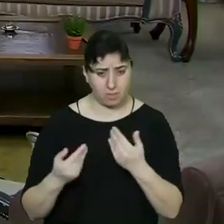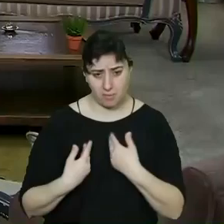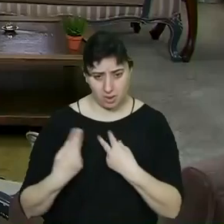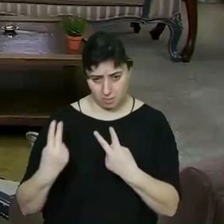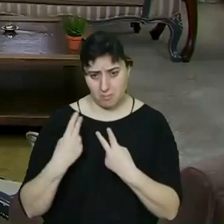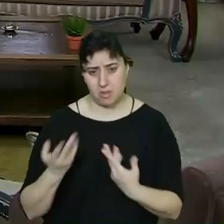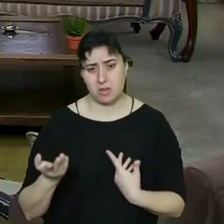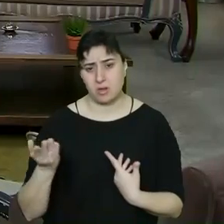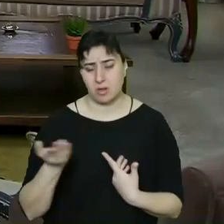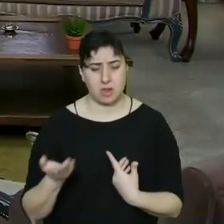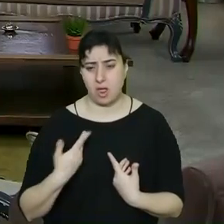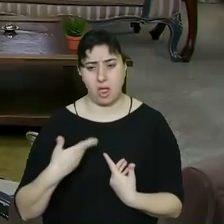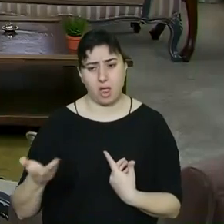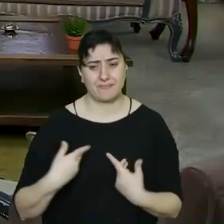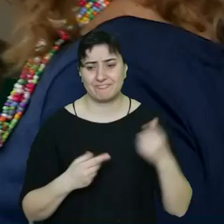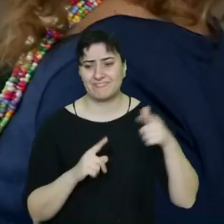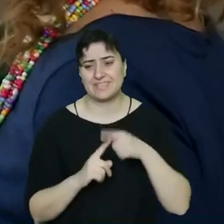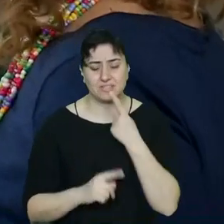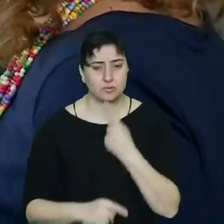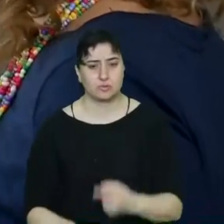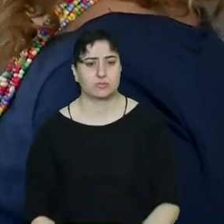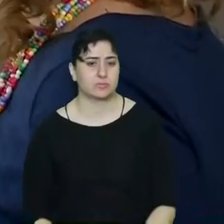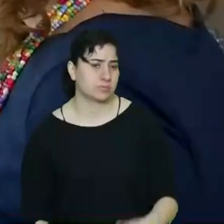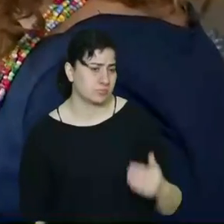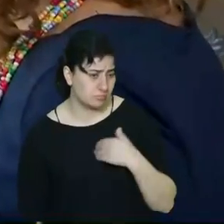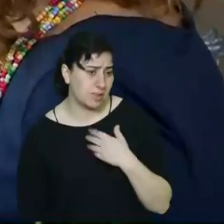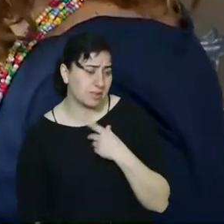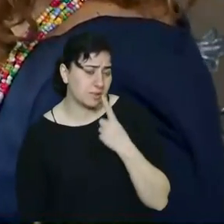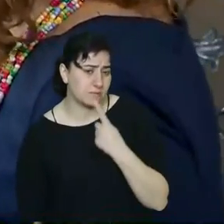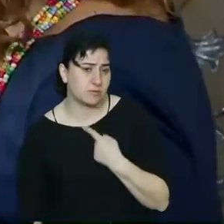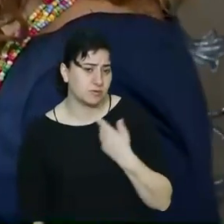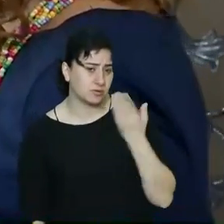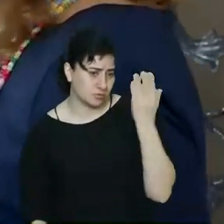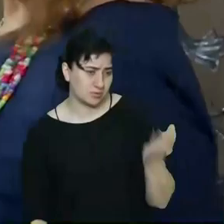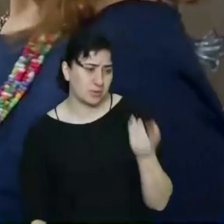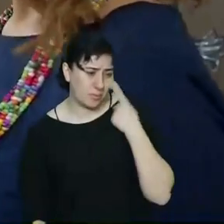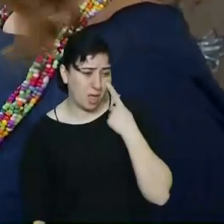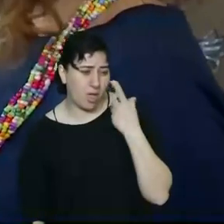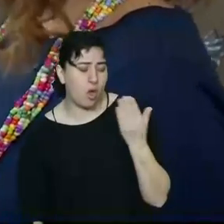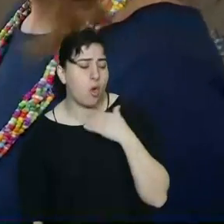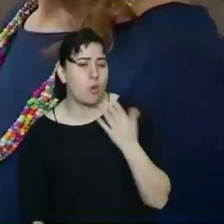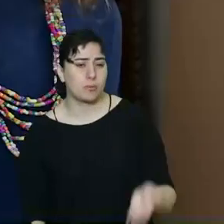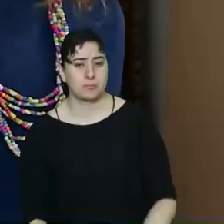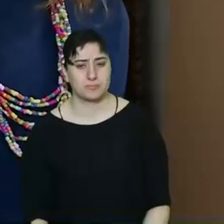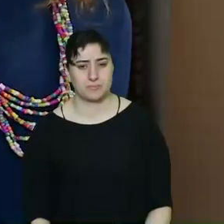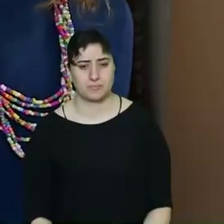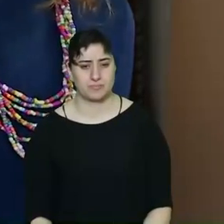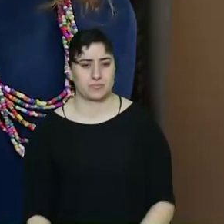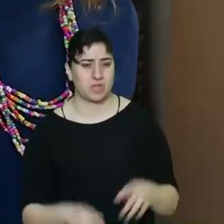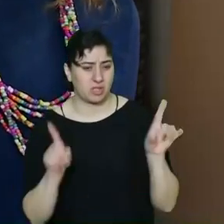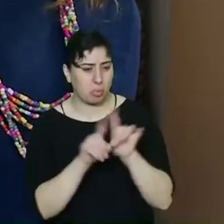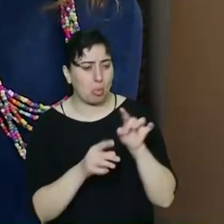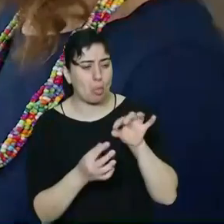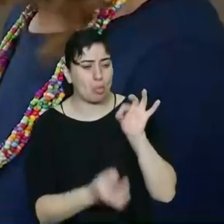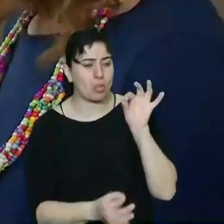de bana bak hayatım. Hangimize fıstık diye olabilir sence? Ay tabii ki bana demesi mümkün yani. Lütfen siz de bir kendinize bakar mısınız yani?